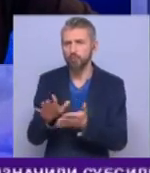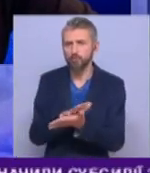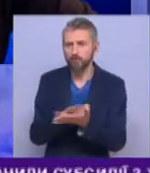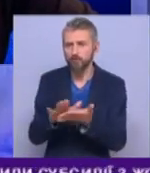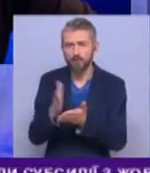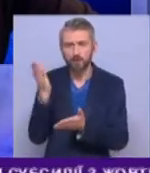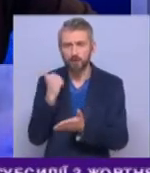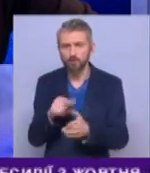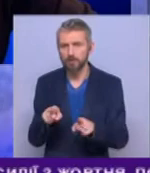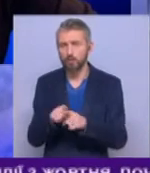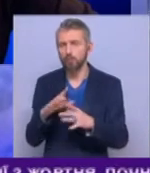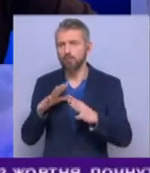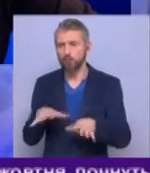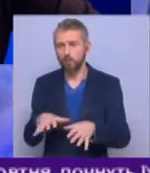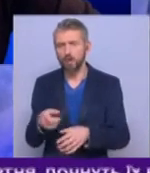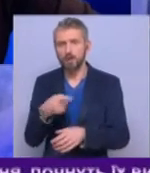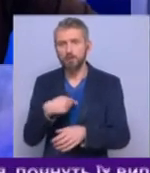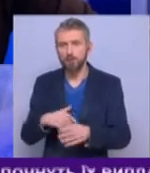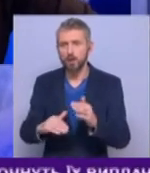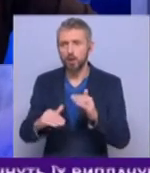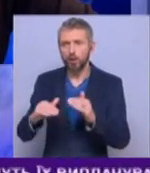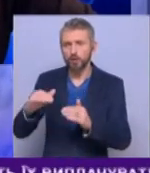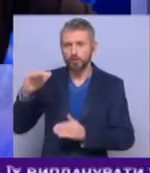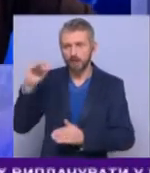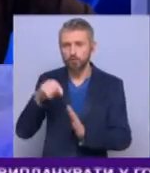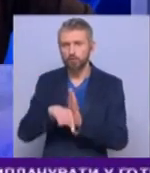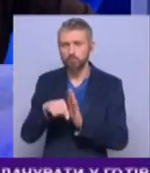Раніше такого не було. Тобто ми ростемо в плані